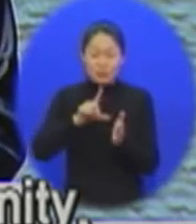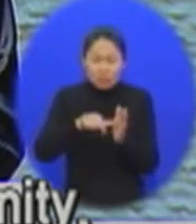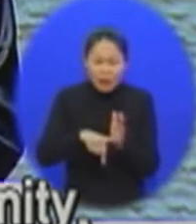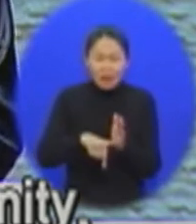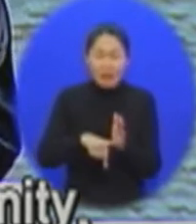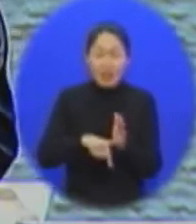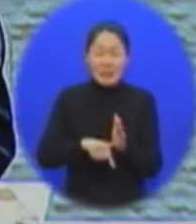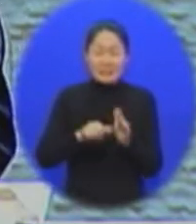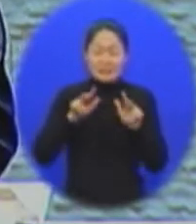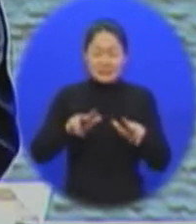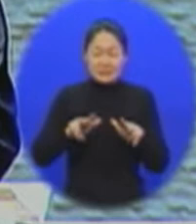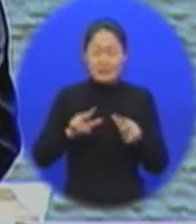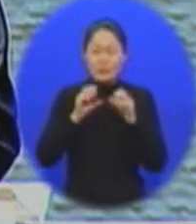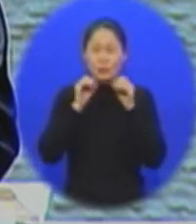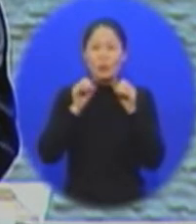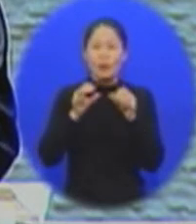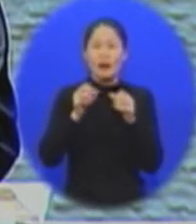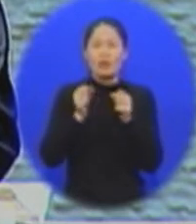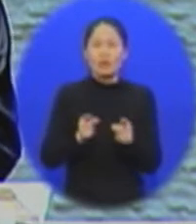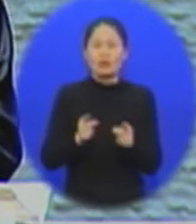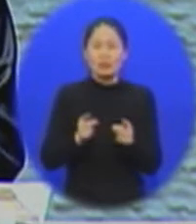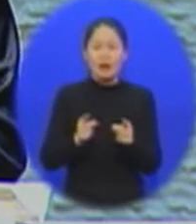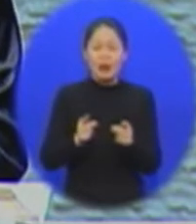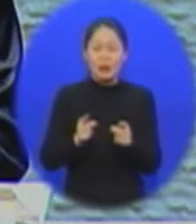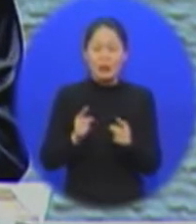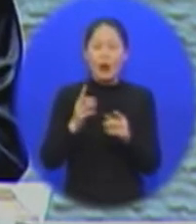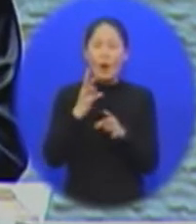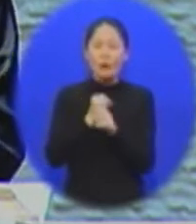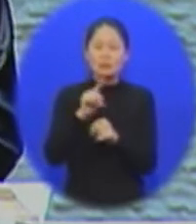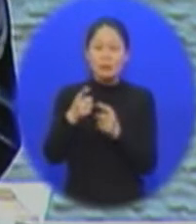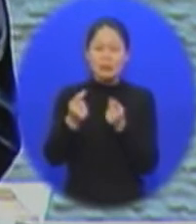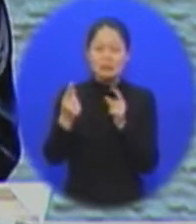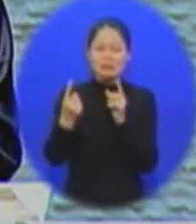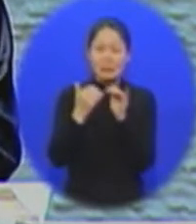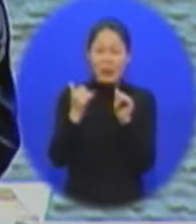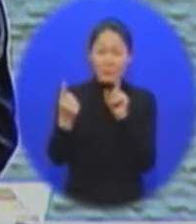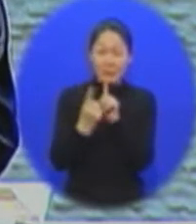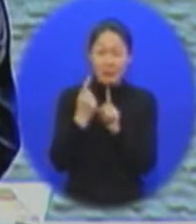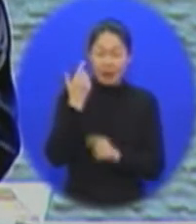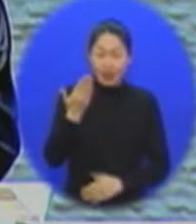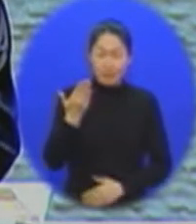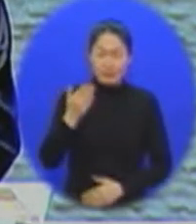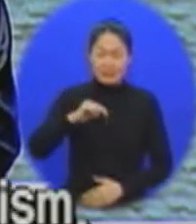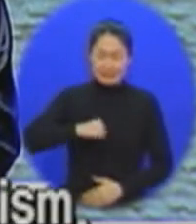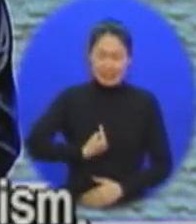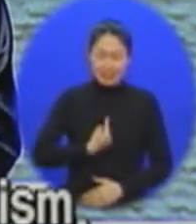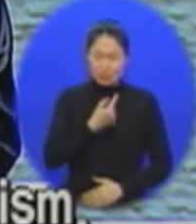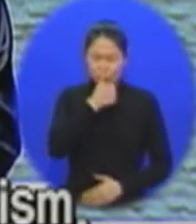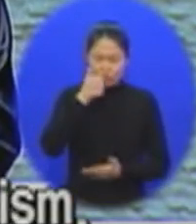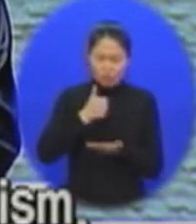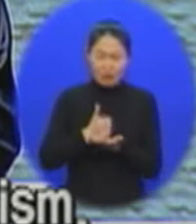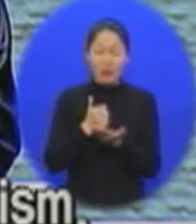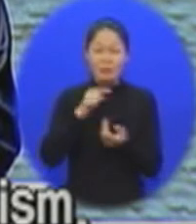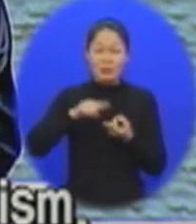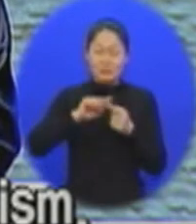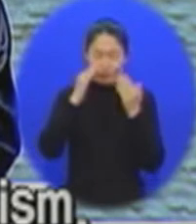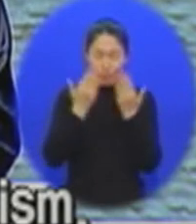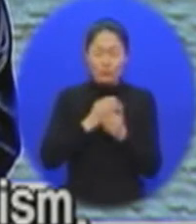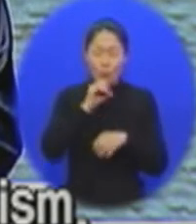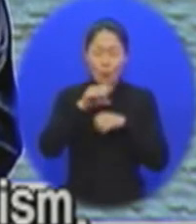구나 내가 언제 이런 사람들을 만나 겠어 그러면서 자기 죄를 다 고백하는 거에요 그러면서 그걸